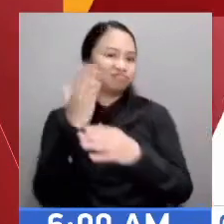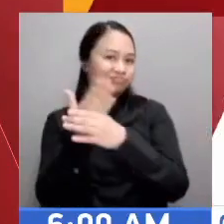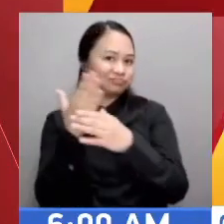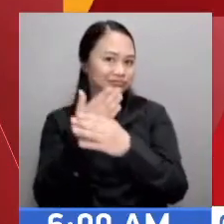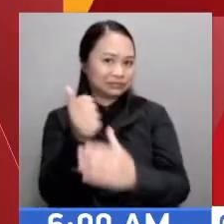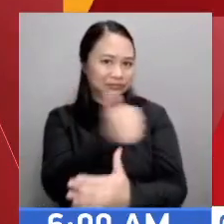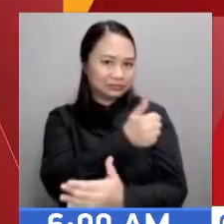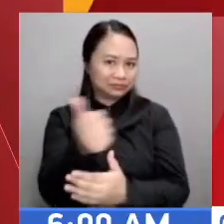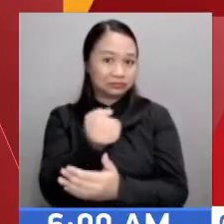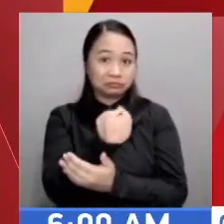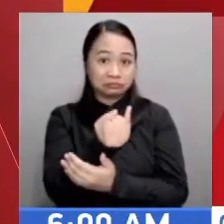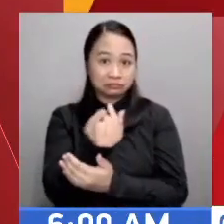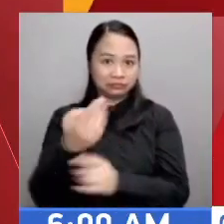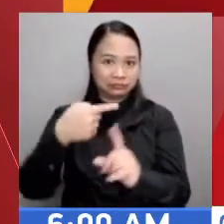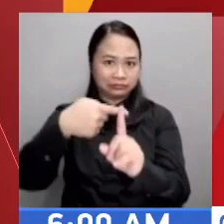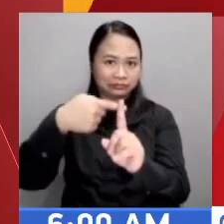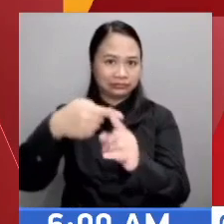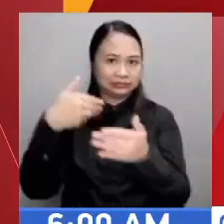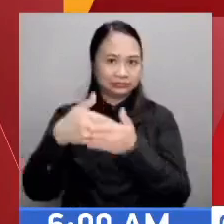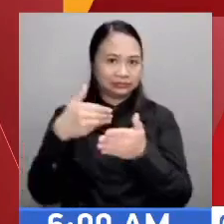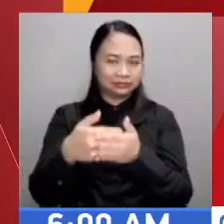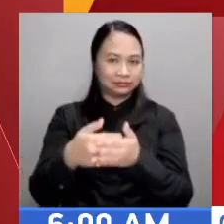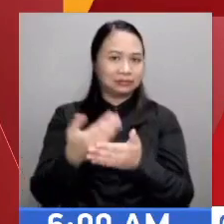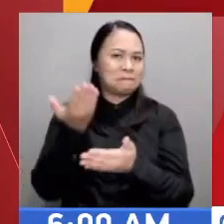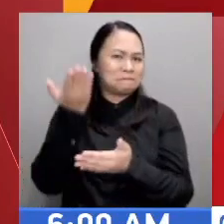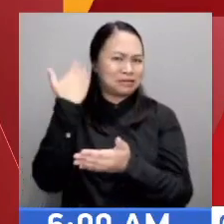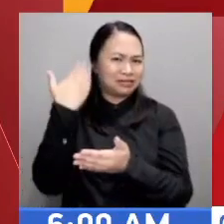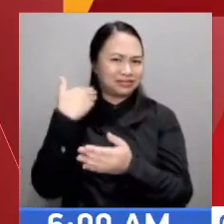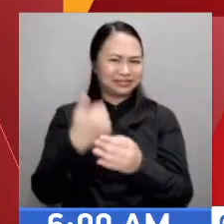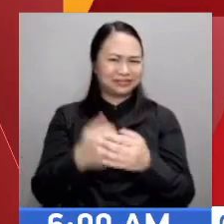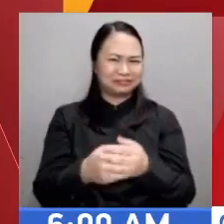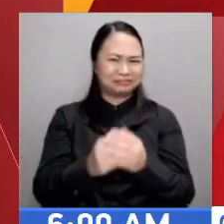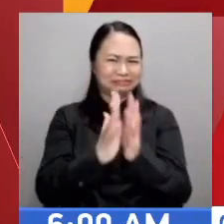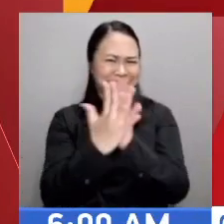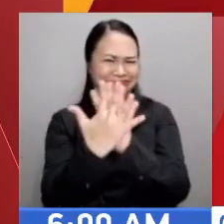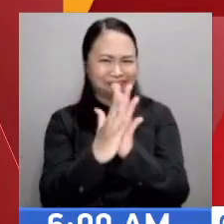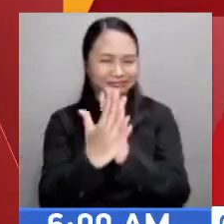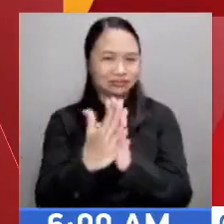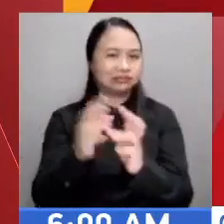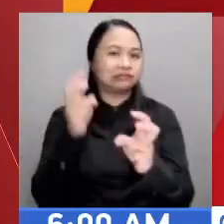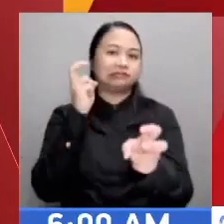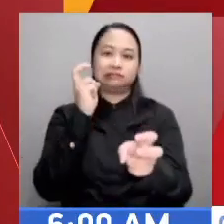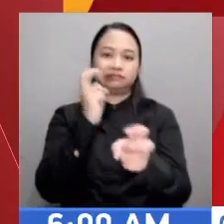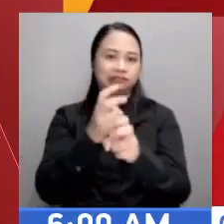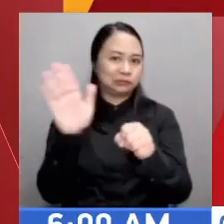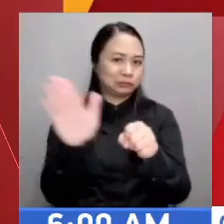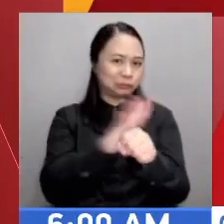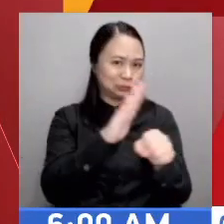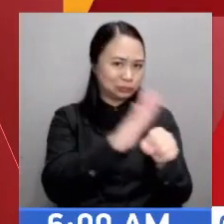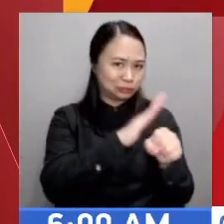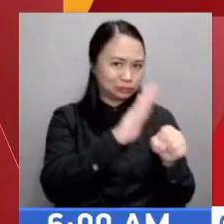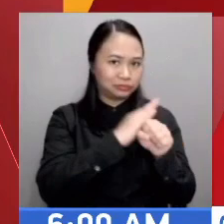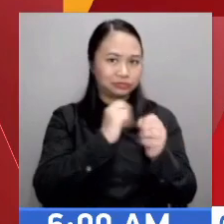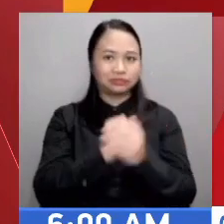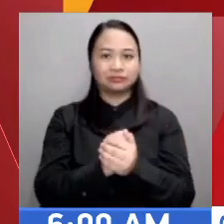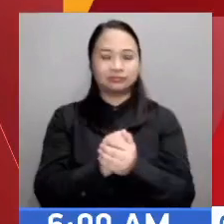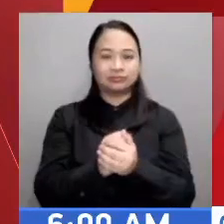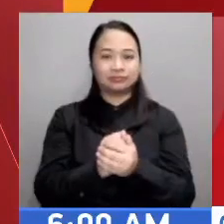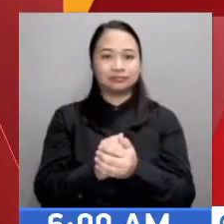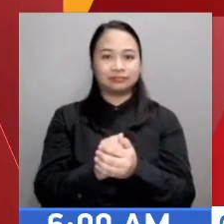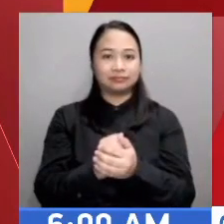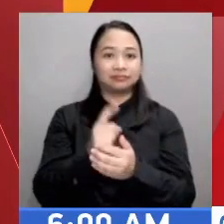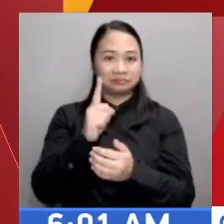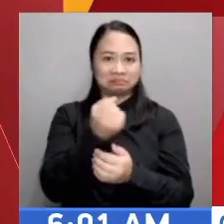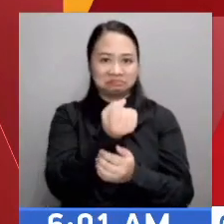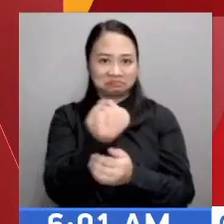na diga. Nung nakaraan, siksikan. Halos yung iba wala naman sakyan. Kanina madaling araw, may mga ilan-ilan na rin naghihintay ng bus pa